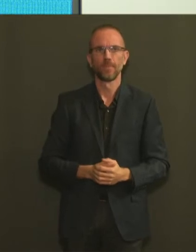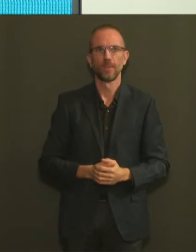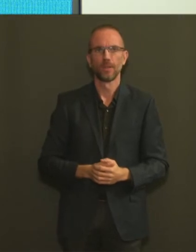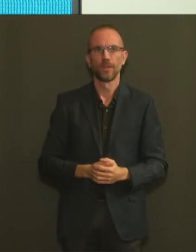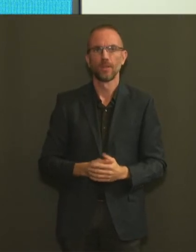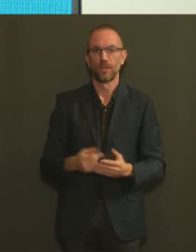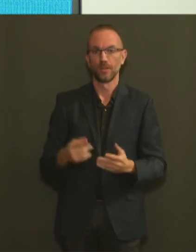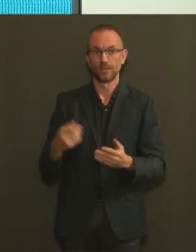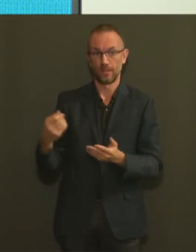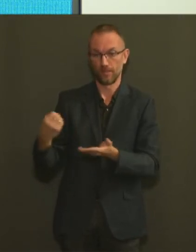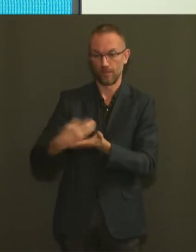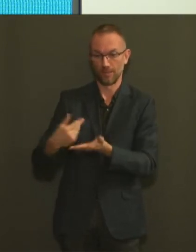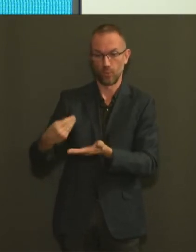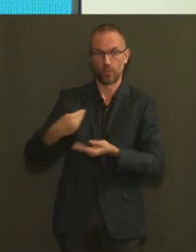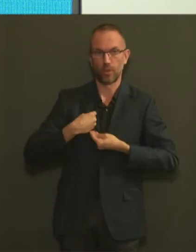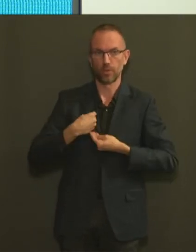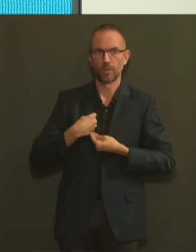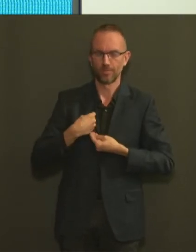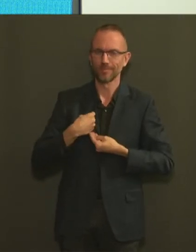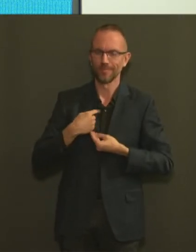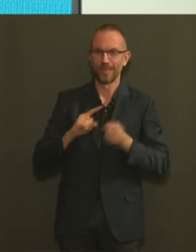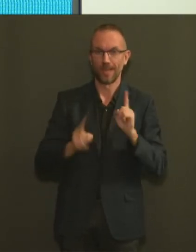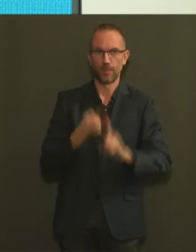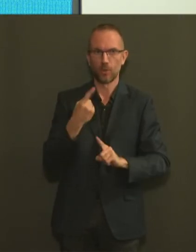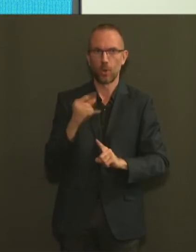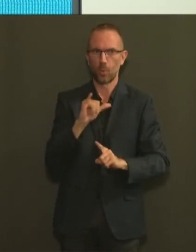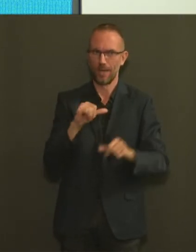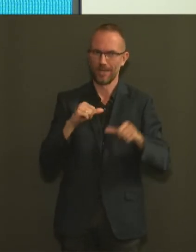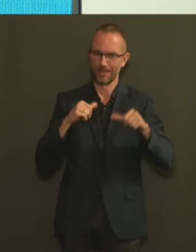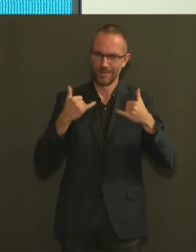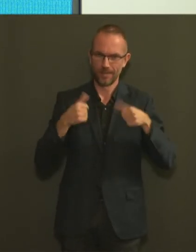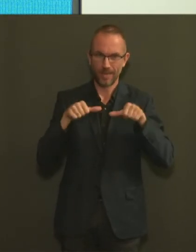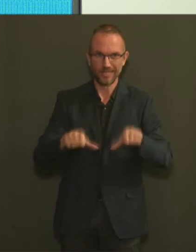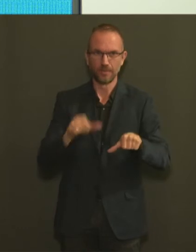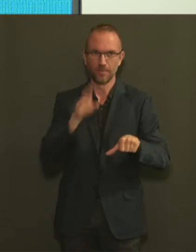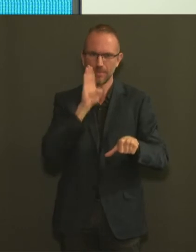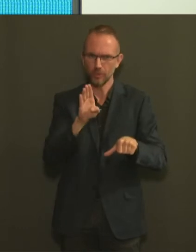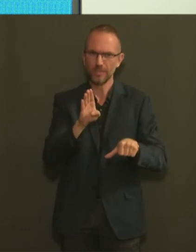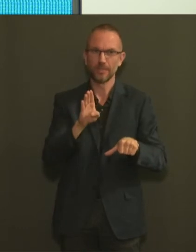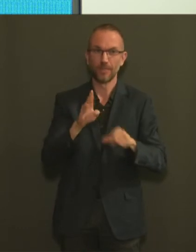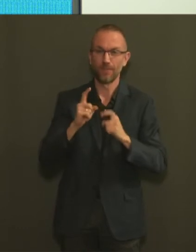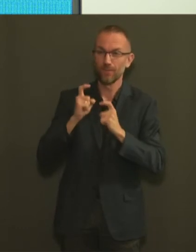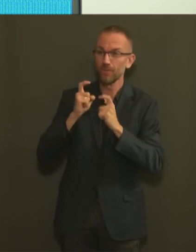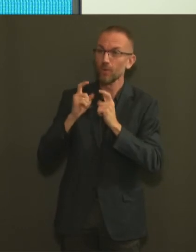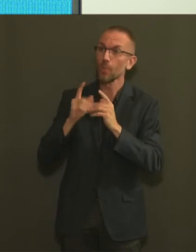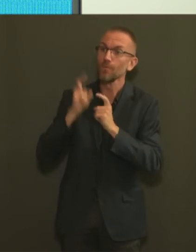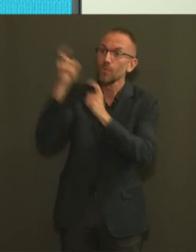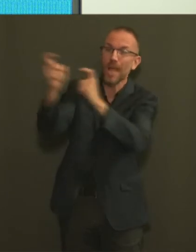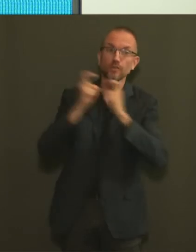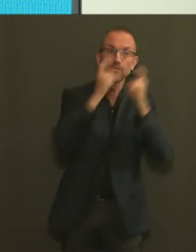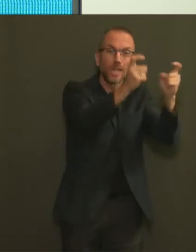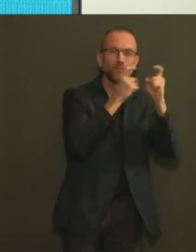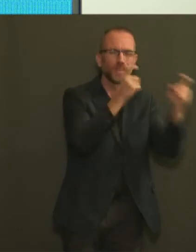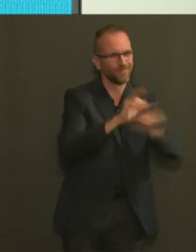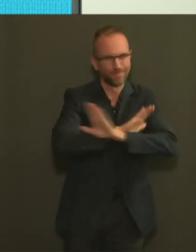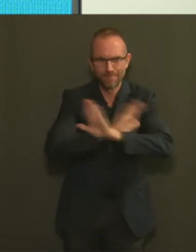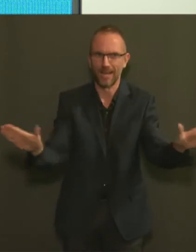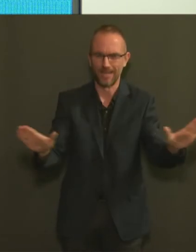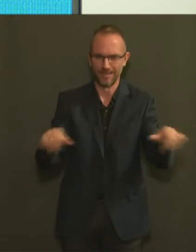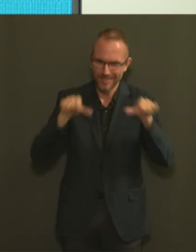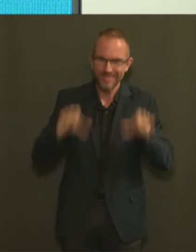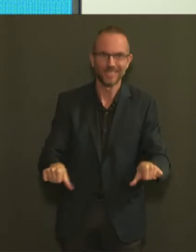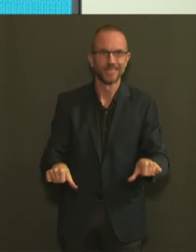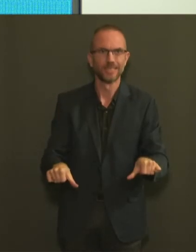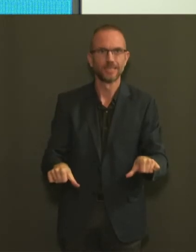de ne pas voyager et de limiter au maximum nos déplacements à l'étranger non seulement la grande bretagne mais